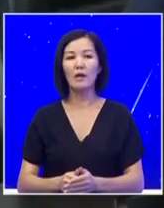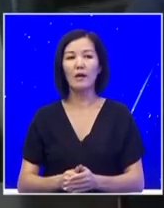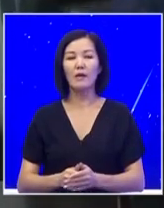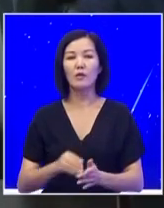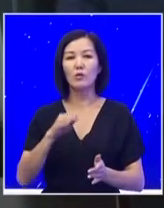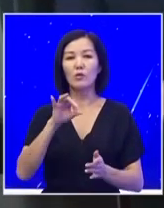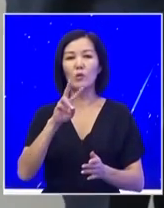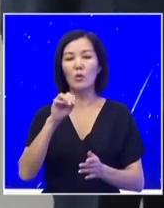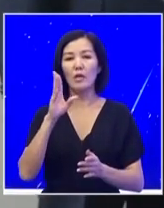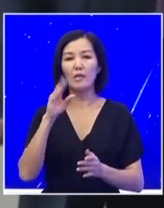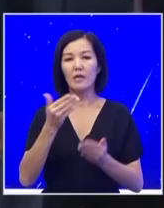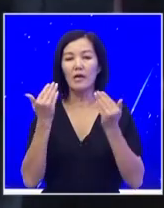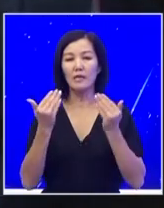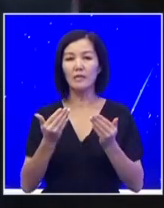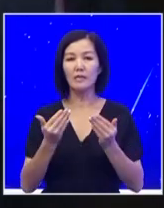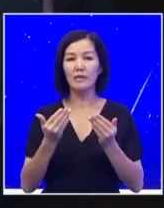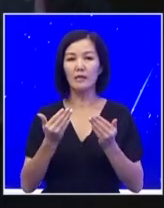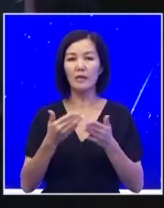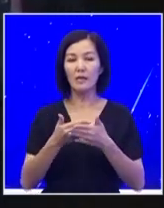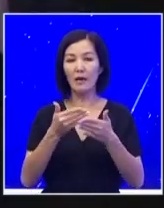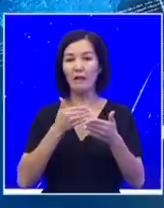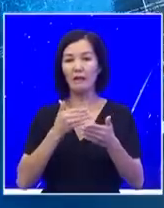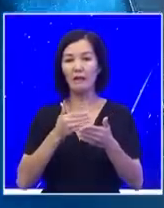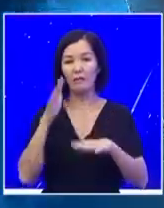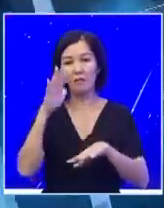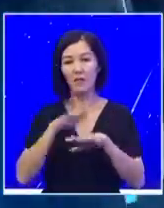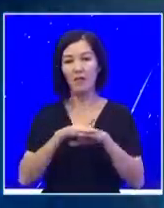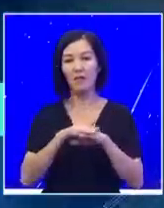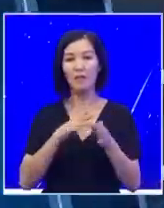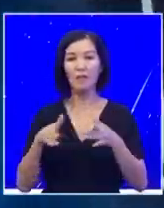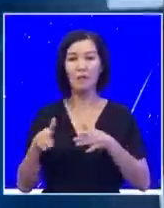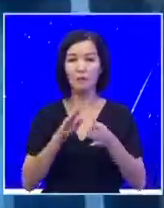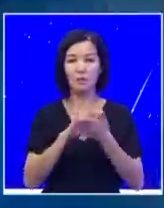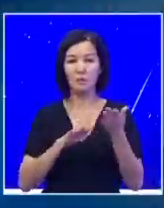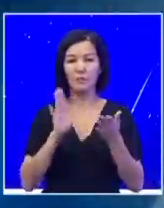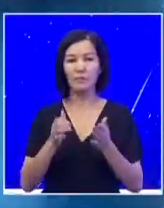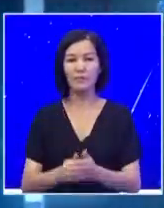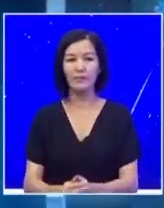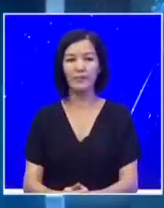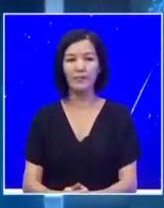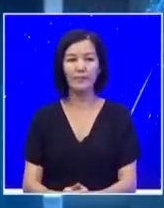Жолан салған жолда жалғастырады деп сенім білдірді. Жайзра Исаева, Айдос Қалиев, Жетісу телеарнасы.